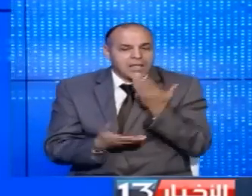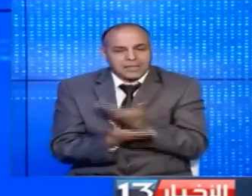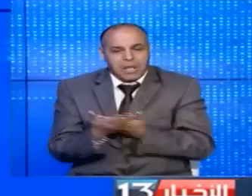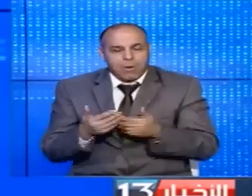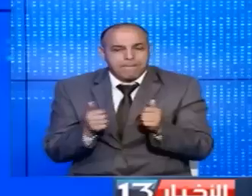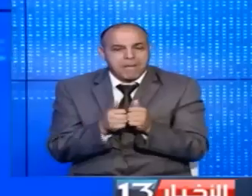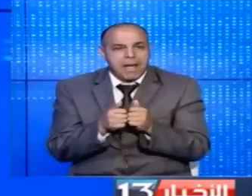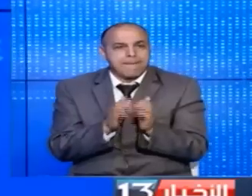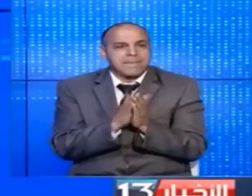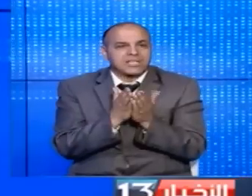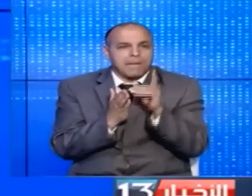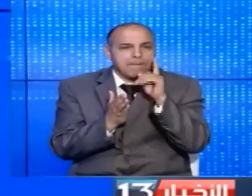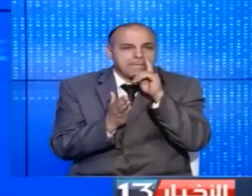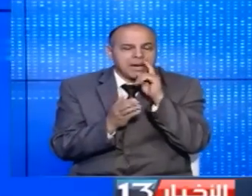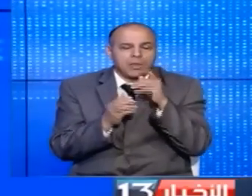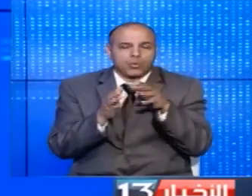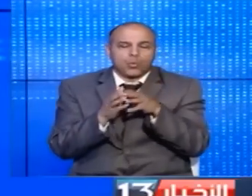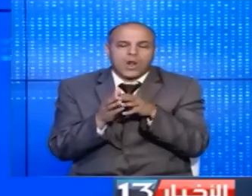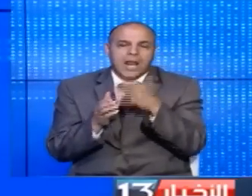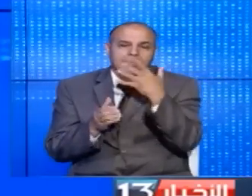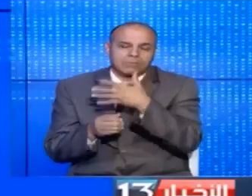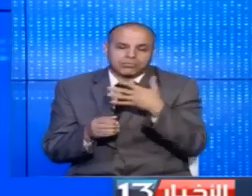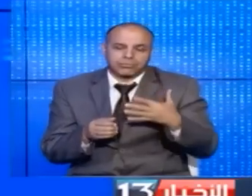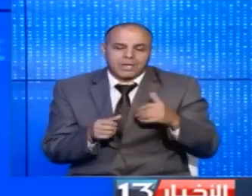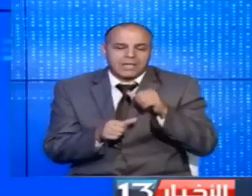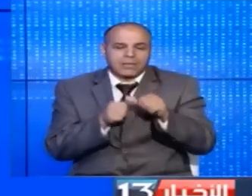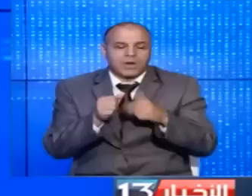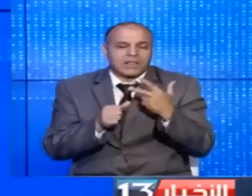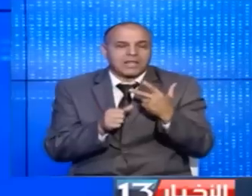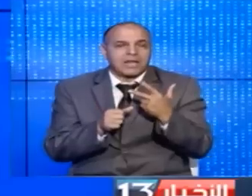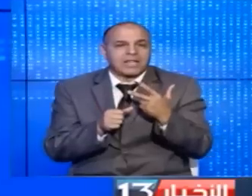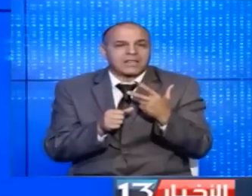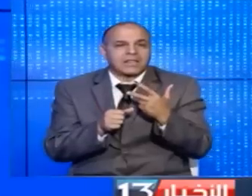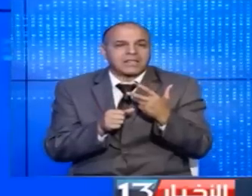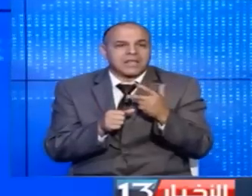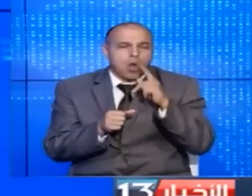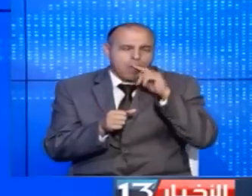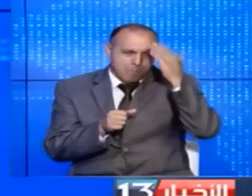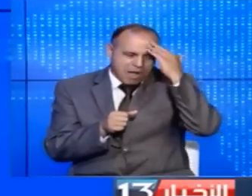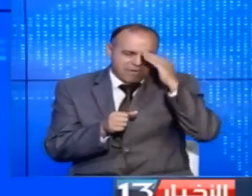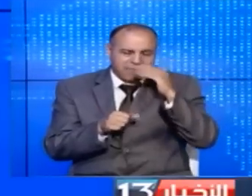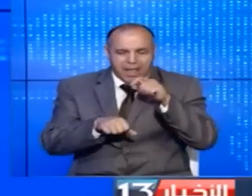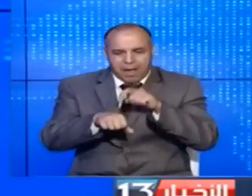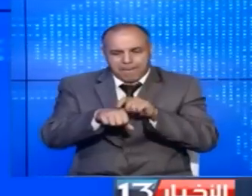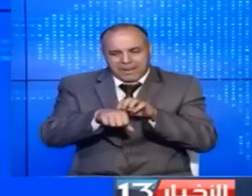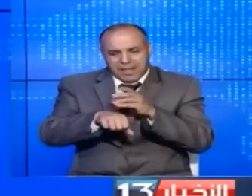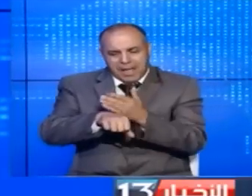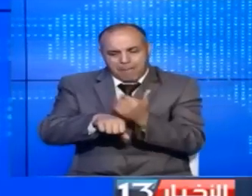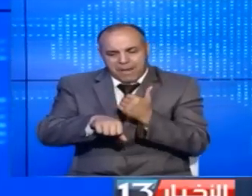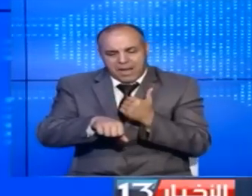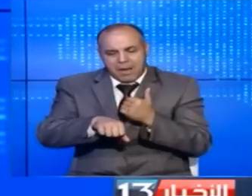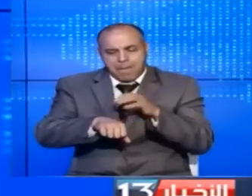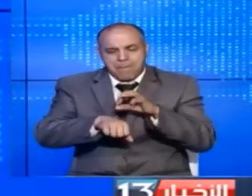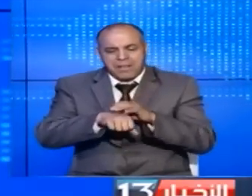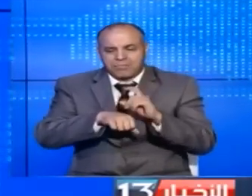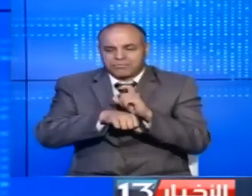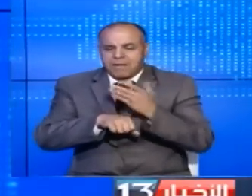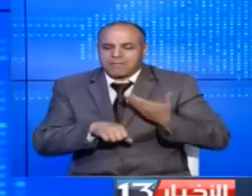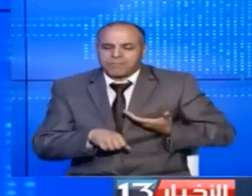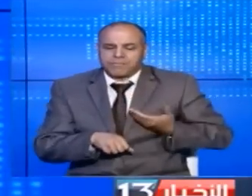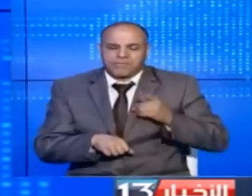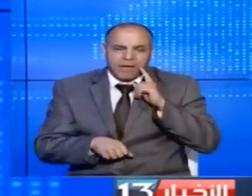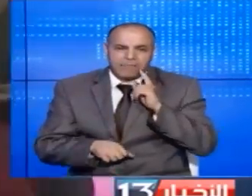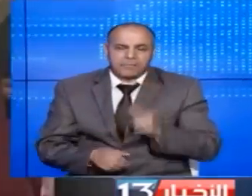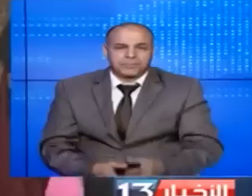مع مجلة المرأة المغاربية الدورة الثالثة لحملة سليم شاكر للتقصي المبكر لمرض سرطان الثدي.